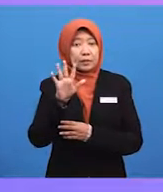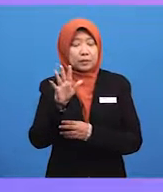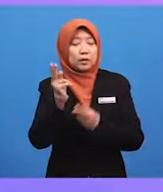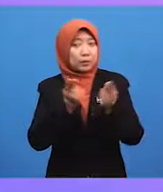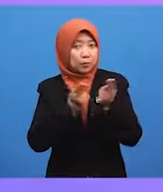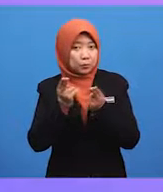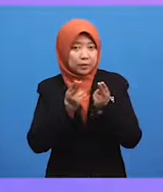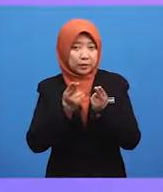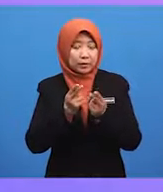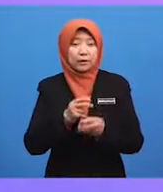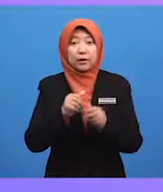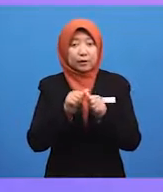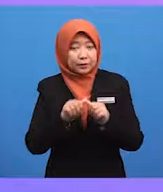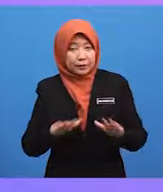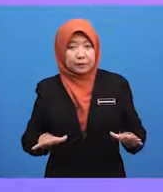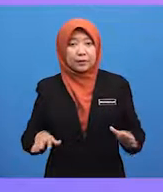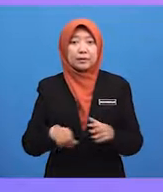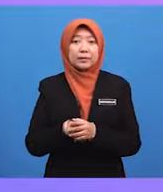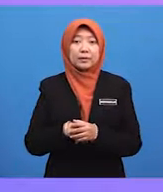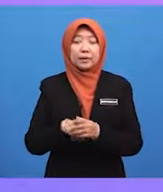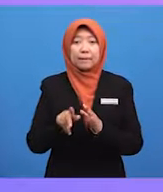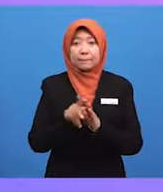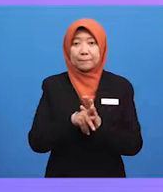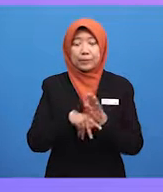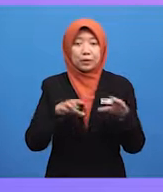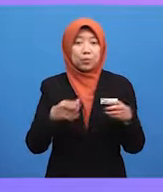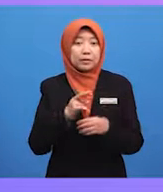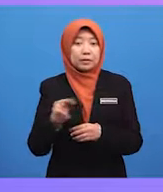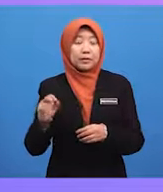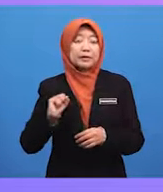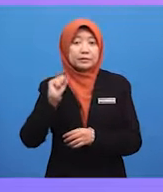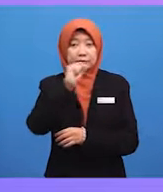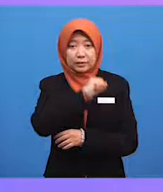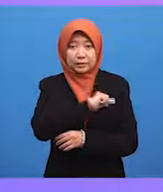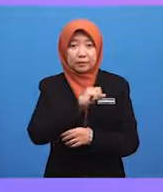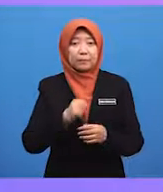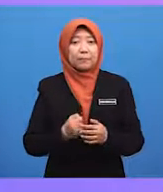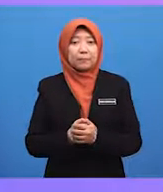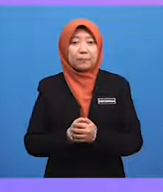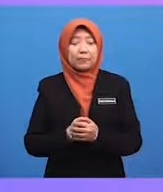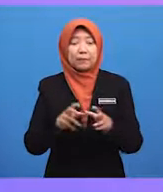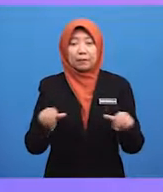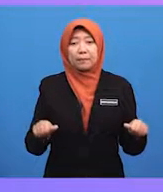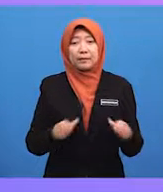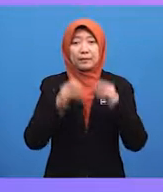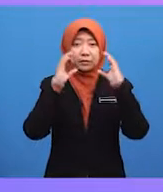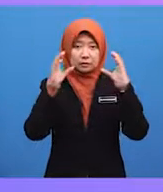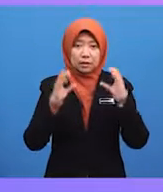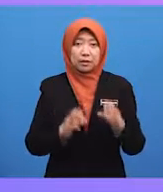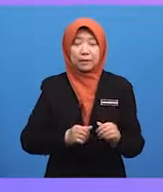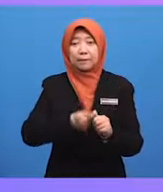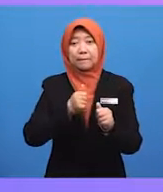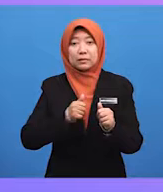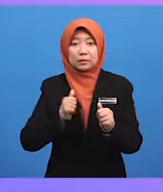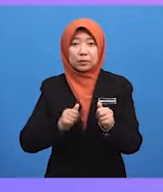menghuraikan akibat perbuatan syirik. Dan yang keenam, mengamalkan cara-cara